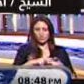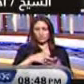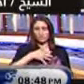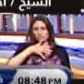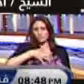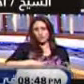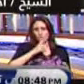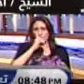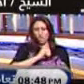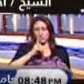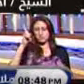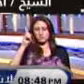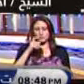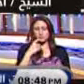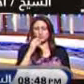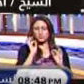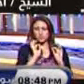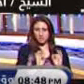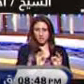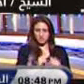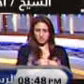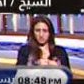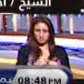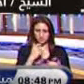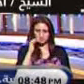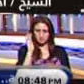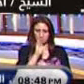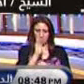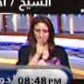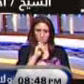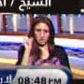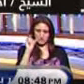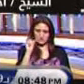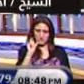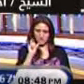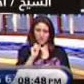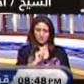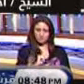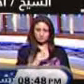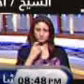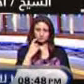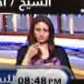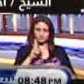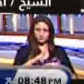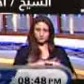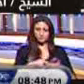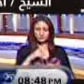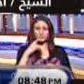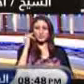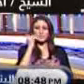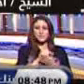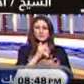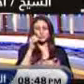كان داعم للدعوة الإسلامية ومشرف على الدعوة الإسلامية لأكثر من 1000 سنة، يكون هو دلوقتي داعم